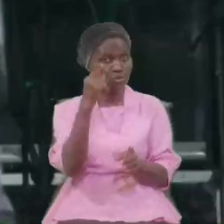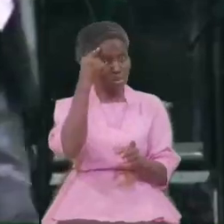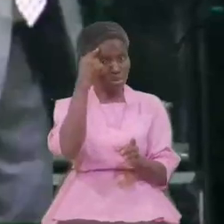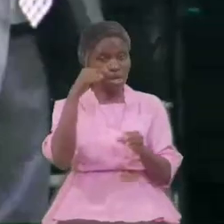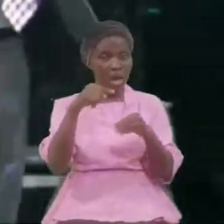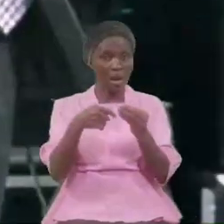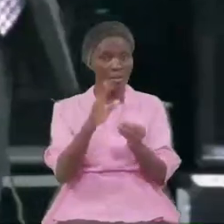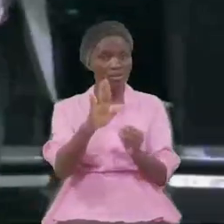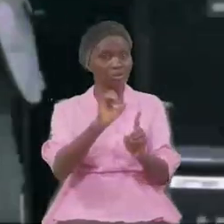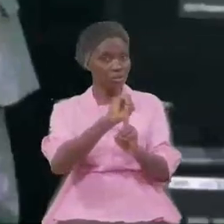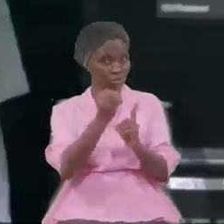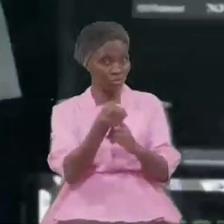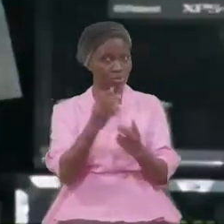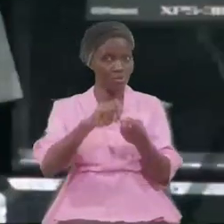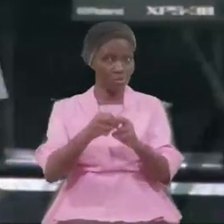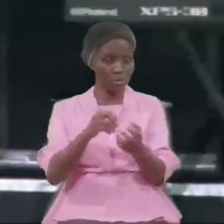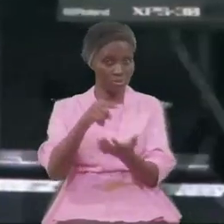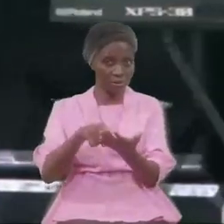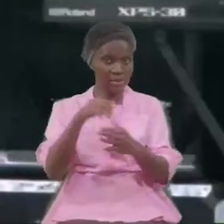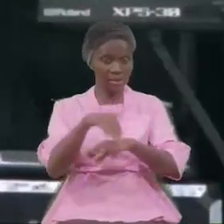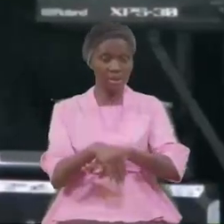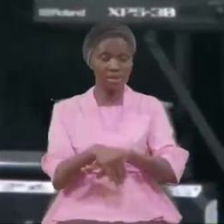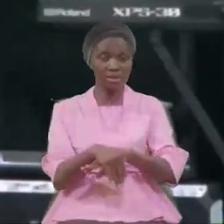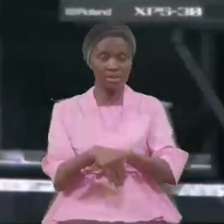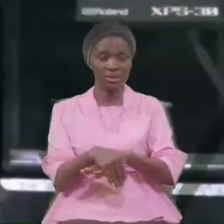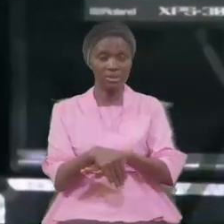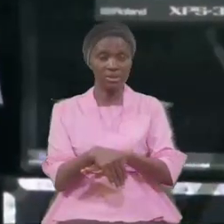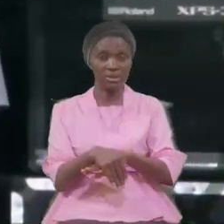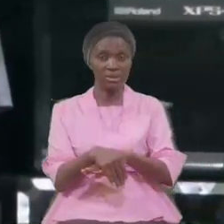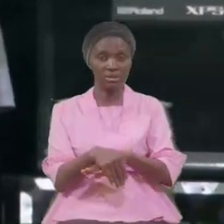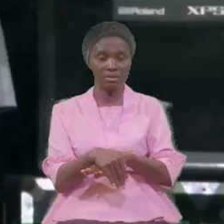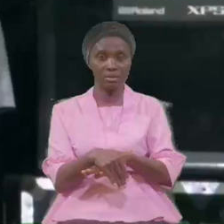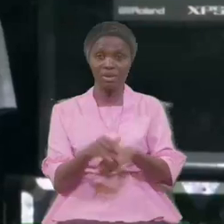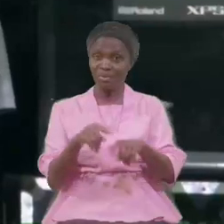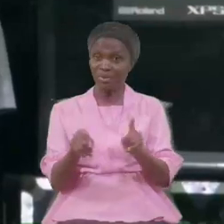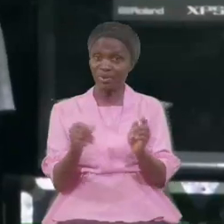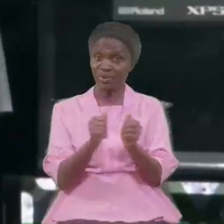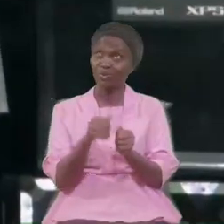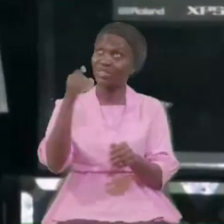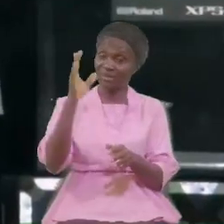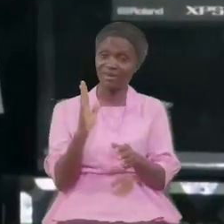Quand vous pensez à votre situation ce soir, mais à Dieu,